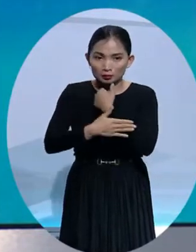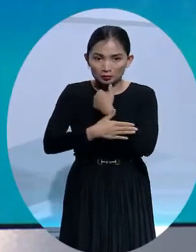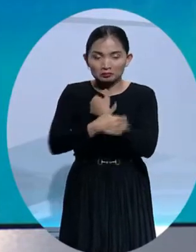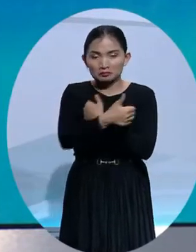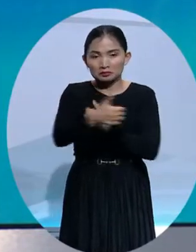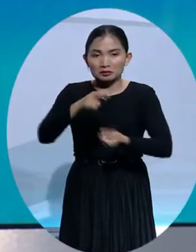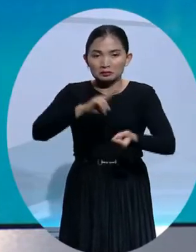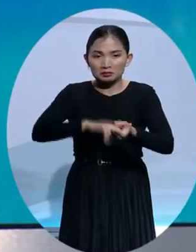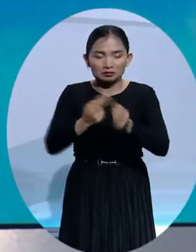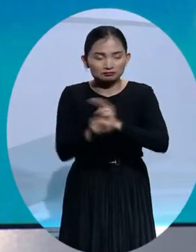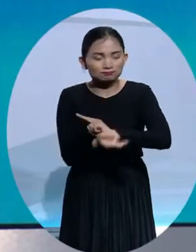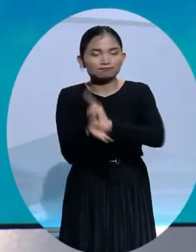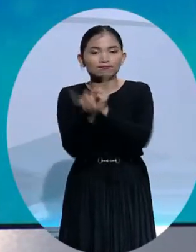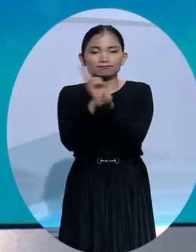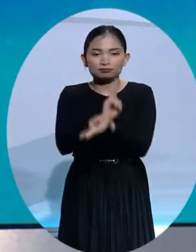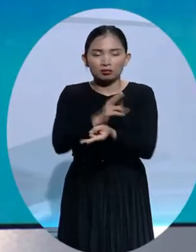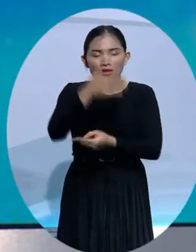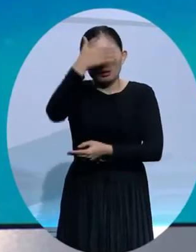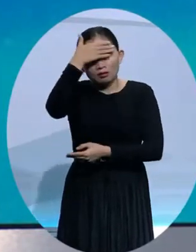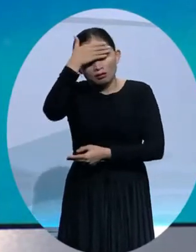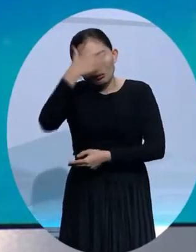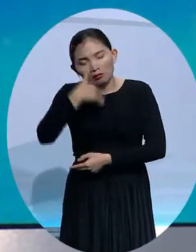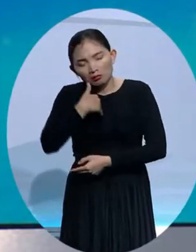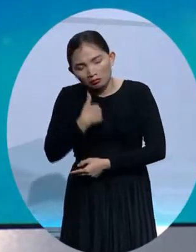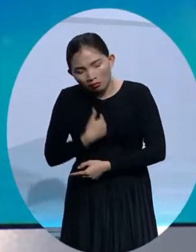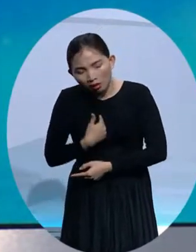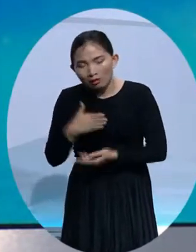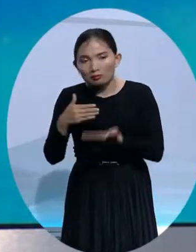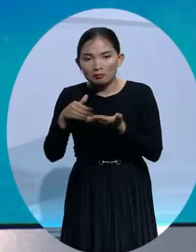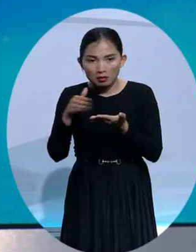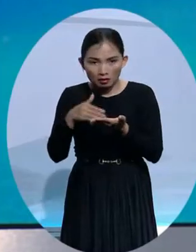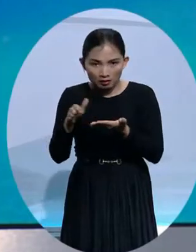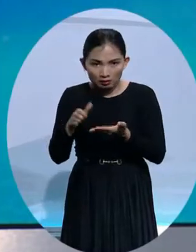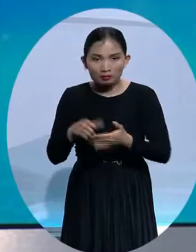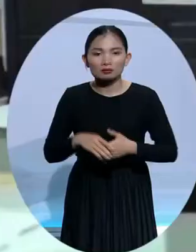hồi, thoát khỏi tình trạng mệt mỏi kéo dài về thể chất và tinh thần.